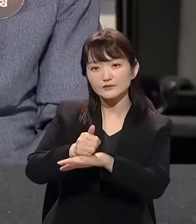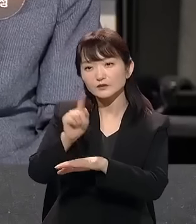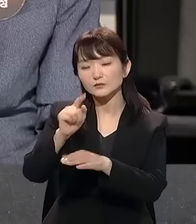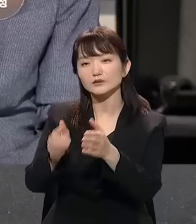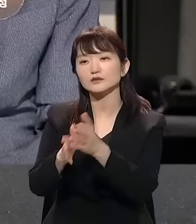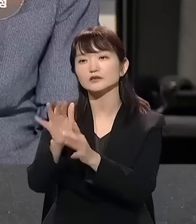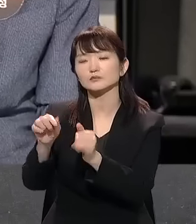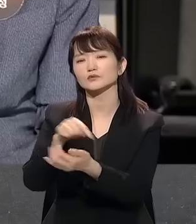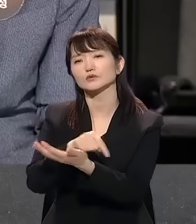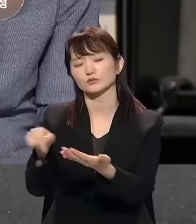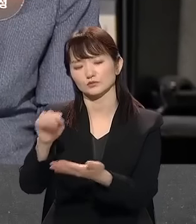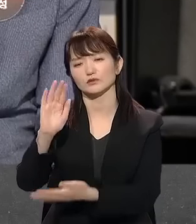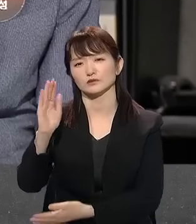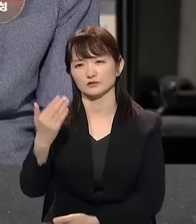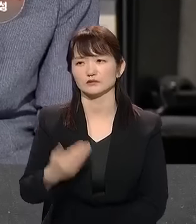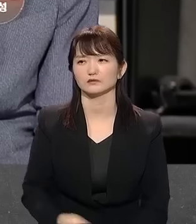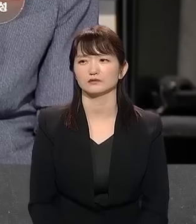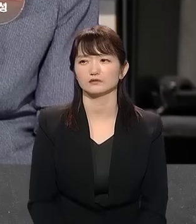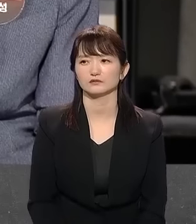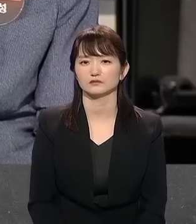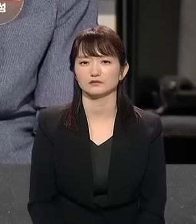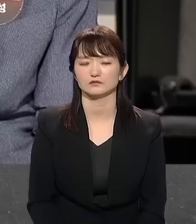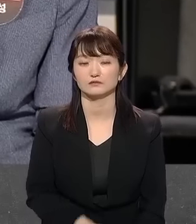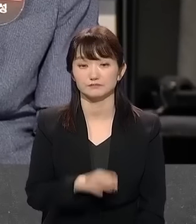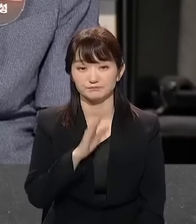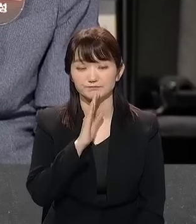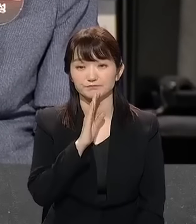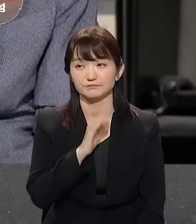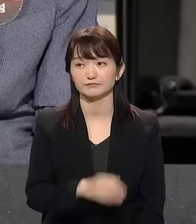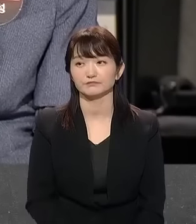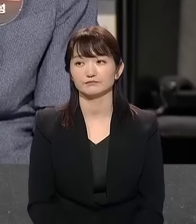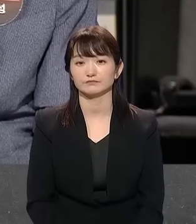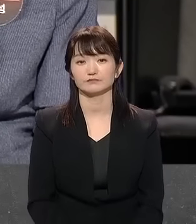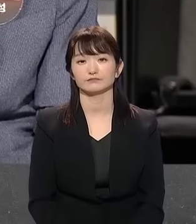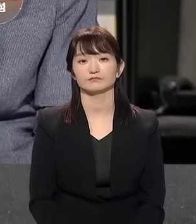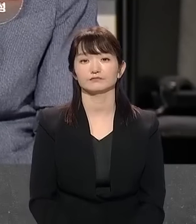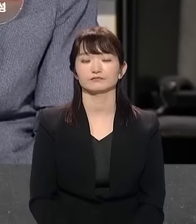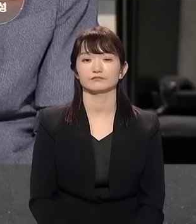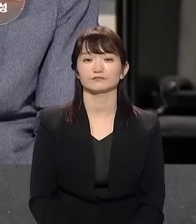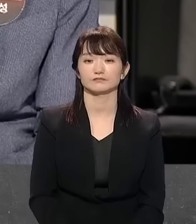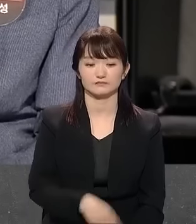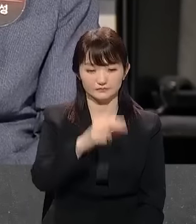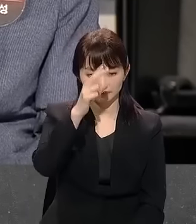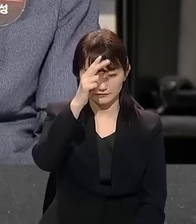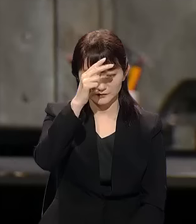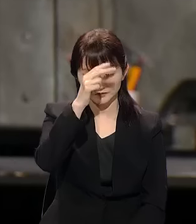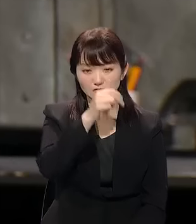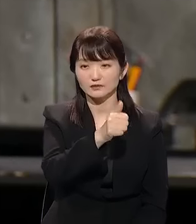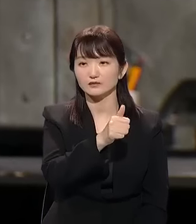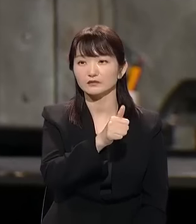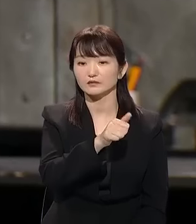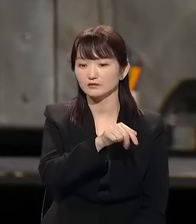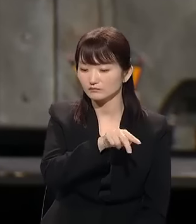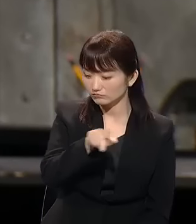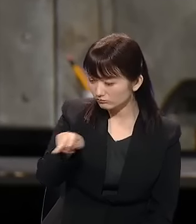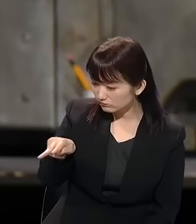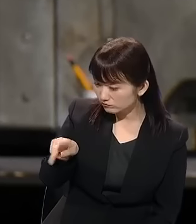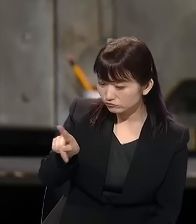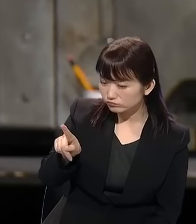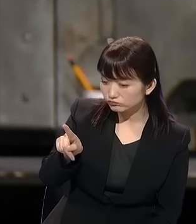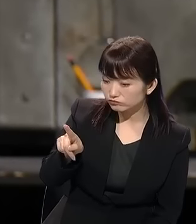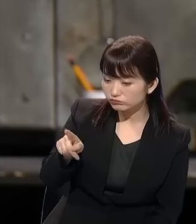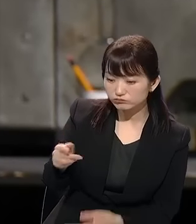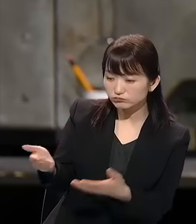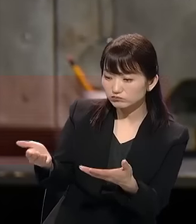시민들의 손해로 이어지는 겁니다 정확하게 지적을 하셨는데요 이제 저렇게 되면 이제 경찰관들은 앞에서 무슨 짓을